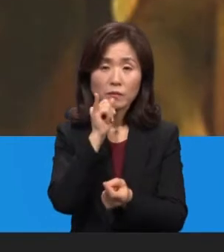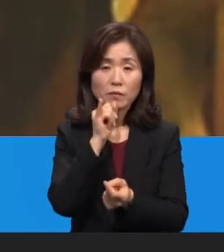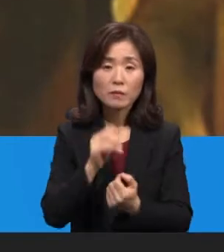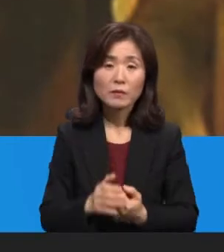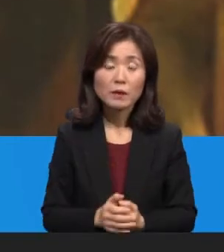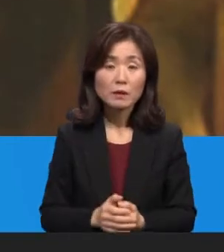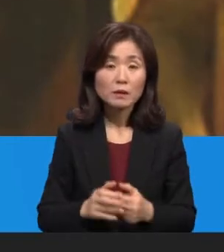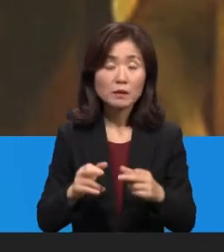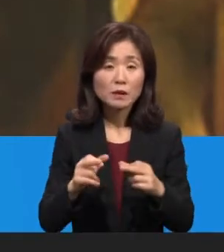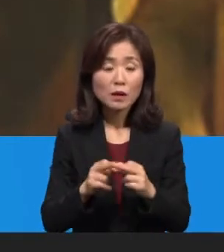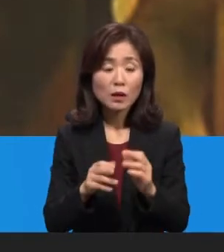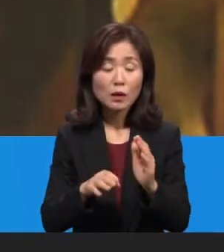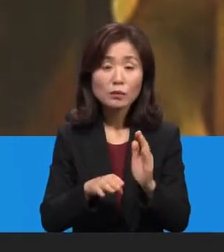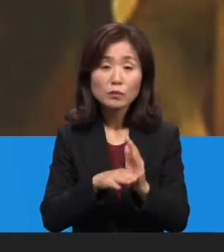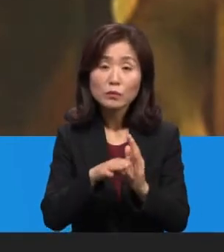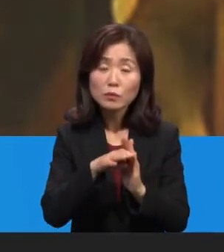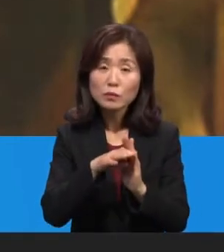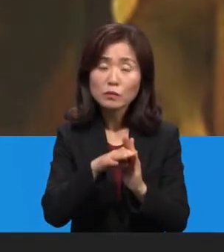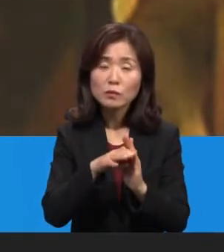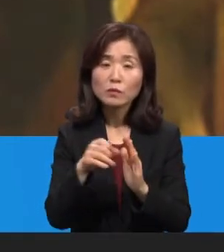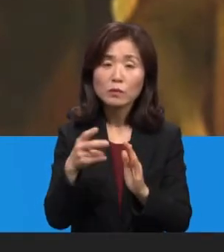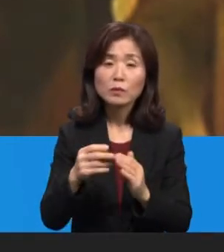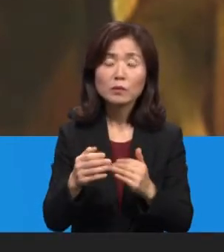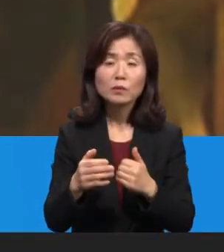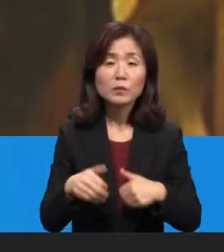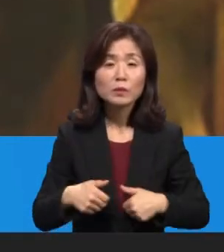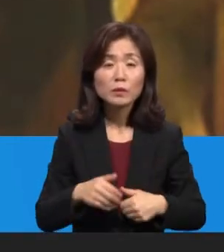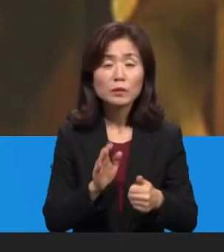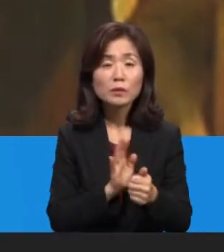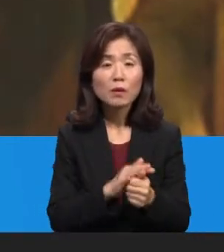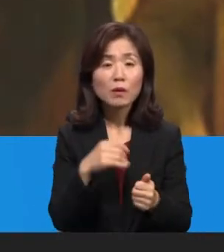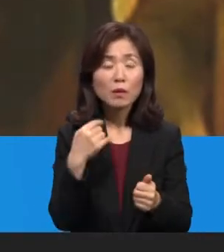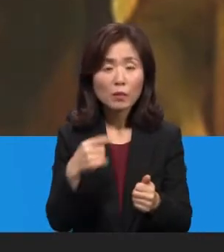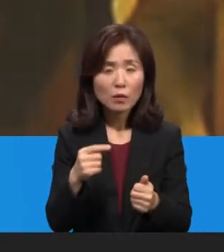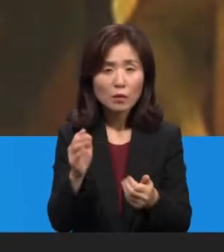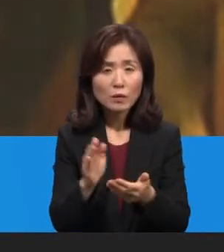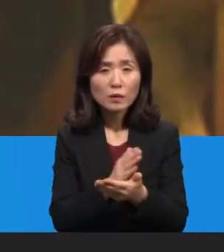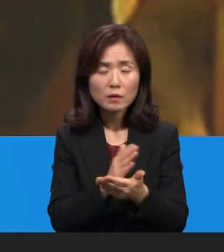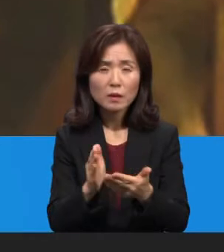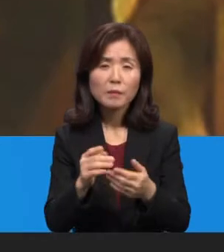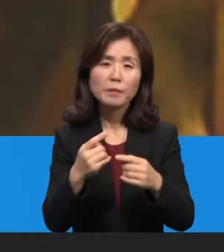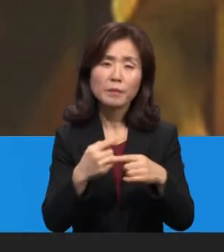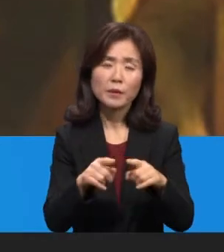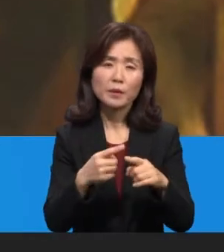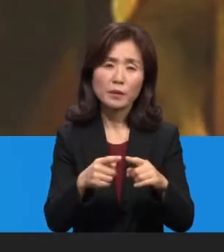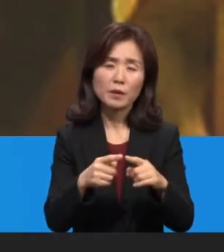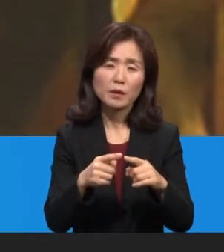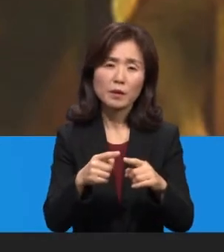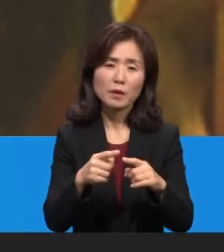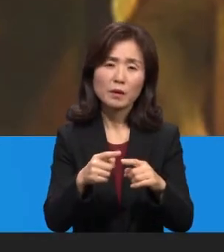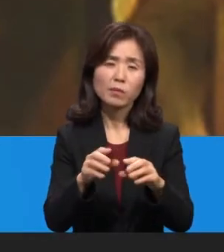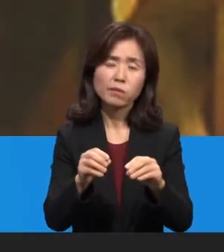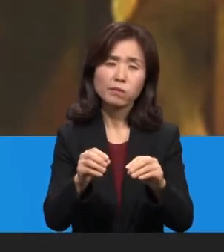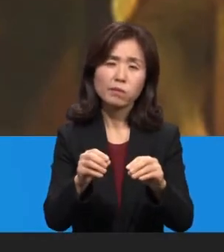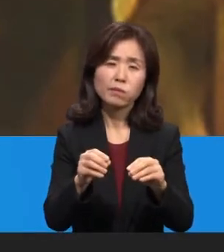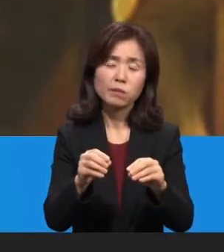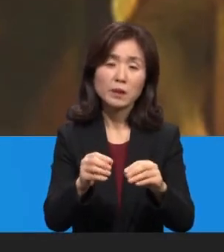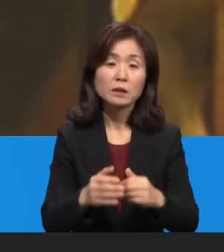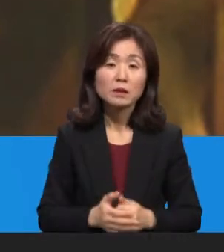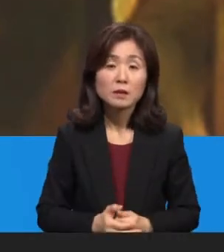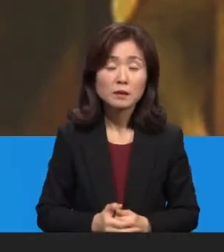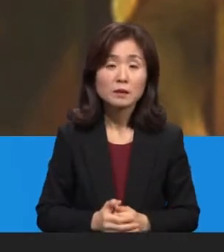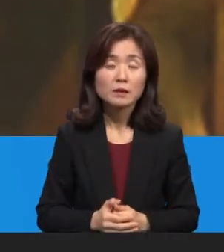정도의 장애를 갖고 있는지 또 필요한 지원은 무엇인지 판단할 수 있는 평가가 이루어지지 못하고 있는 건데요